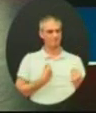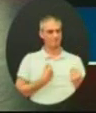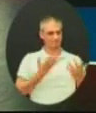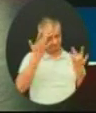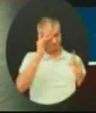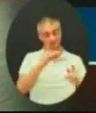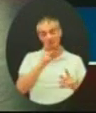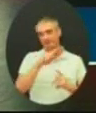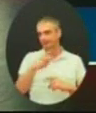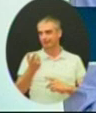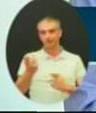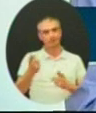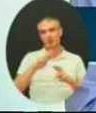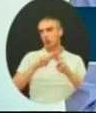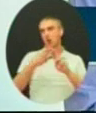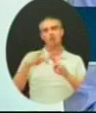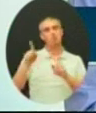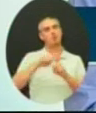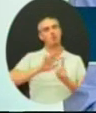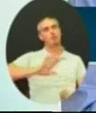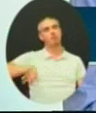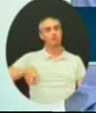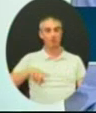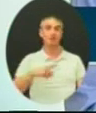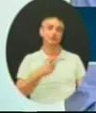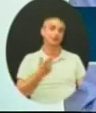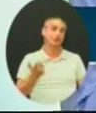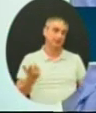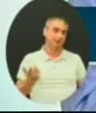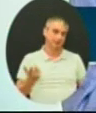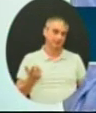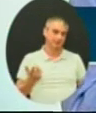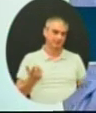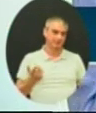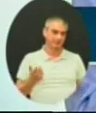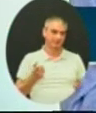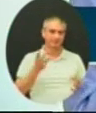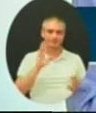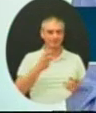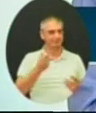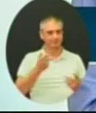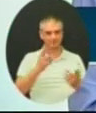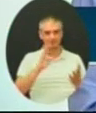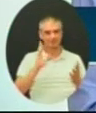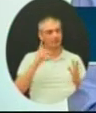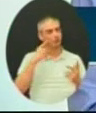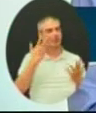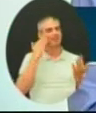כמעט אני הייתי אומר שאר העולם, והדבר הזה ניכר, אני חושב גם למרות החוסר תאום, למרות הגליץ' הזה